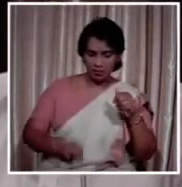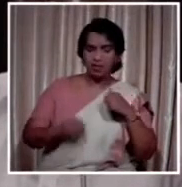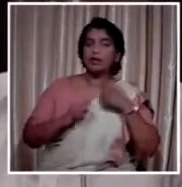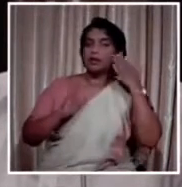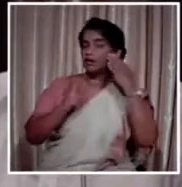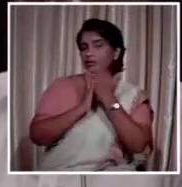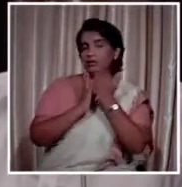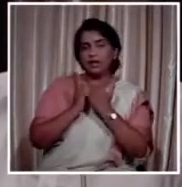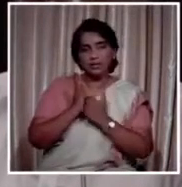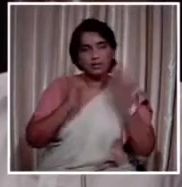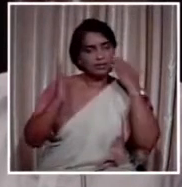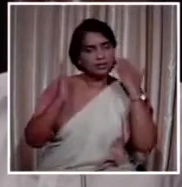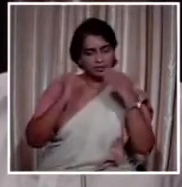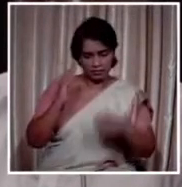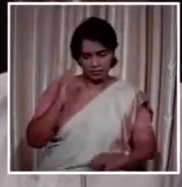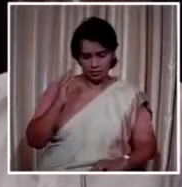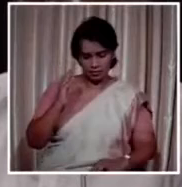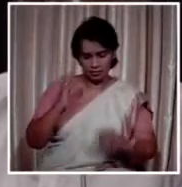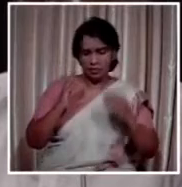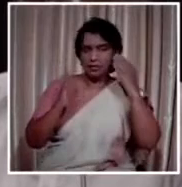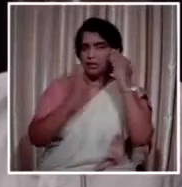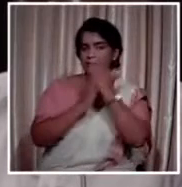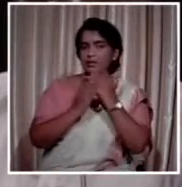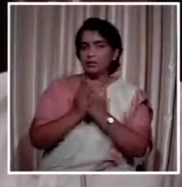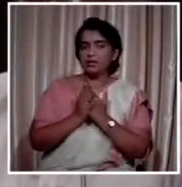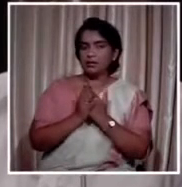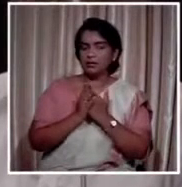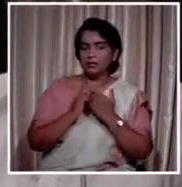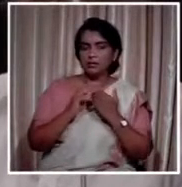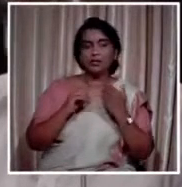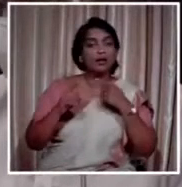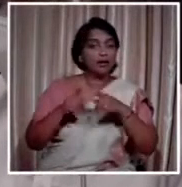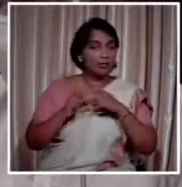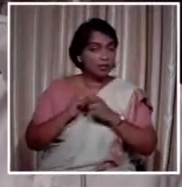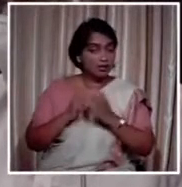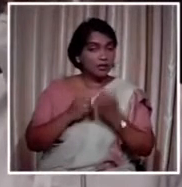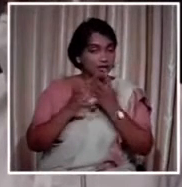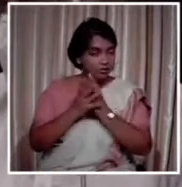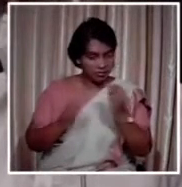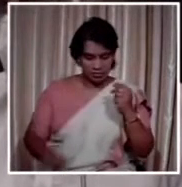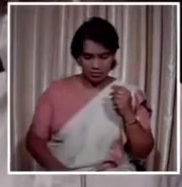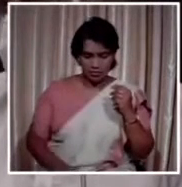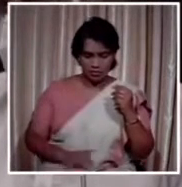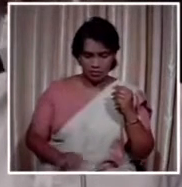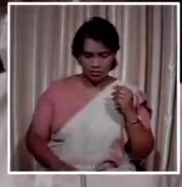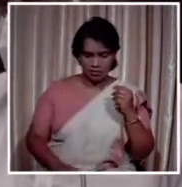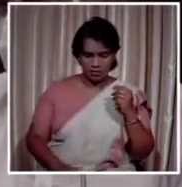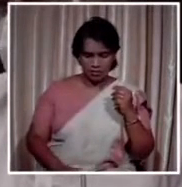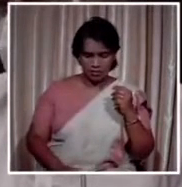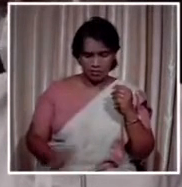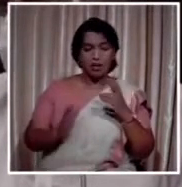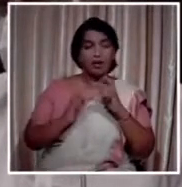சமாளிக்க பொருளாதார முகாமைத்துவம் மிகவும் முக்கியமானது. அதற்காக மக்கள் போன்ற இச்சபையின் ஆளும்